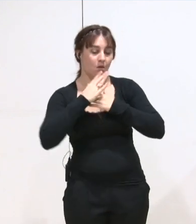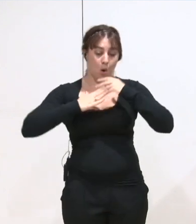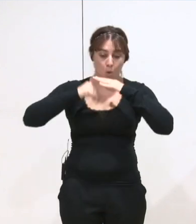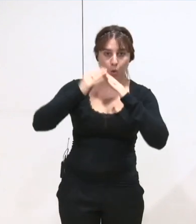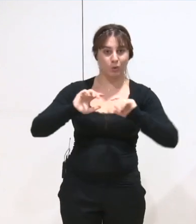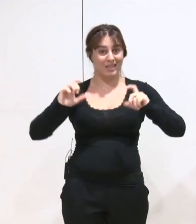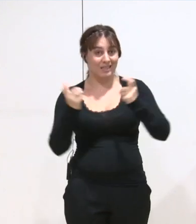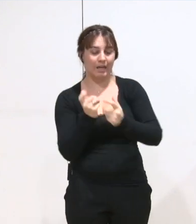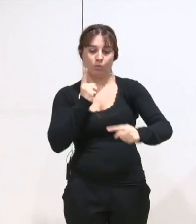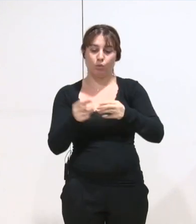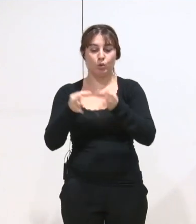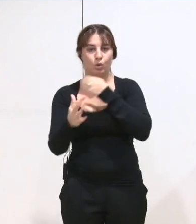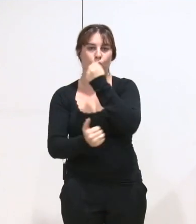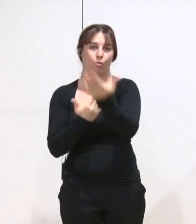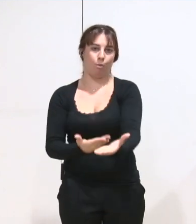diagnostics et solutions.